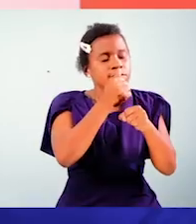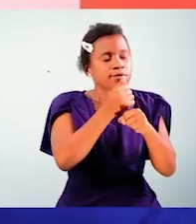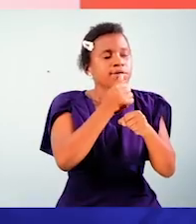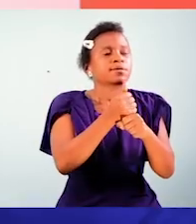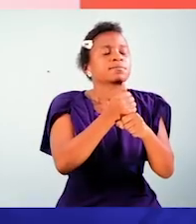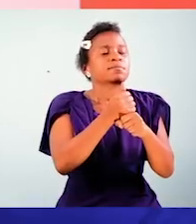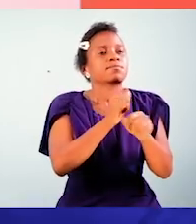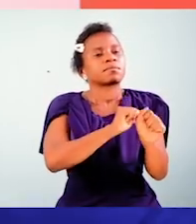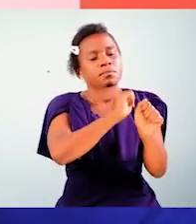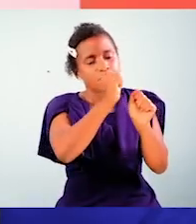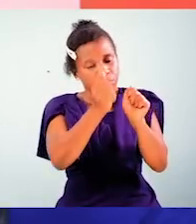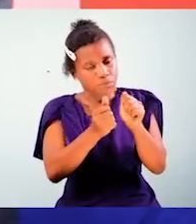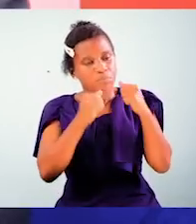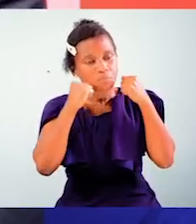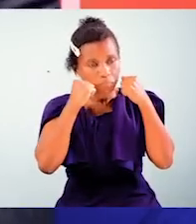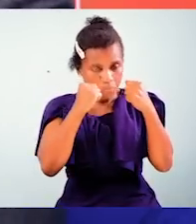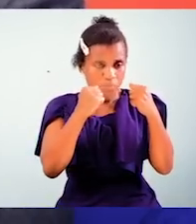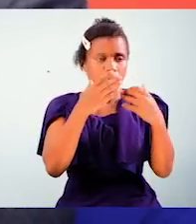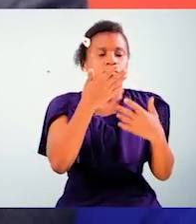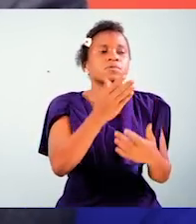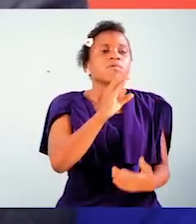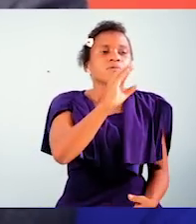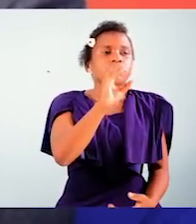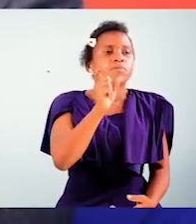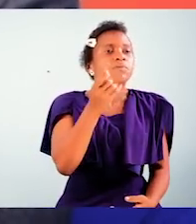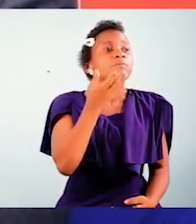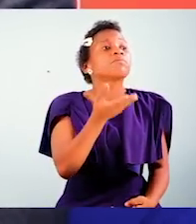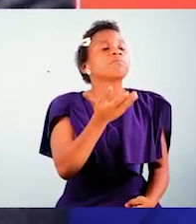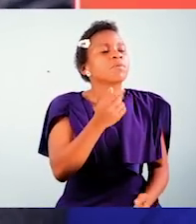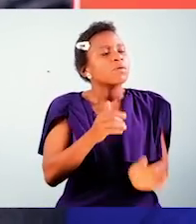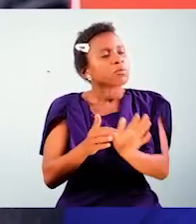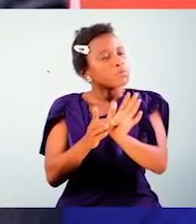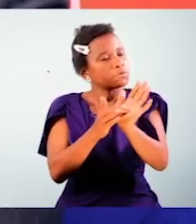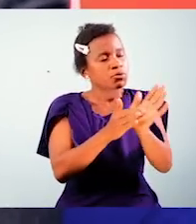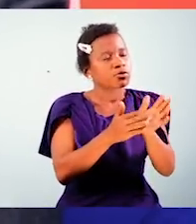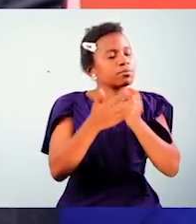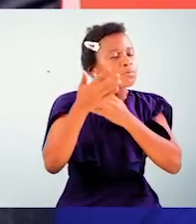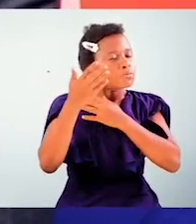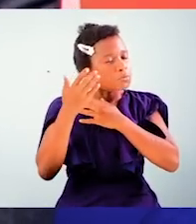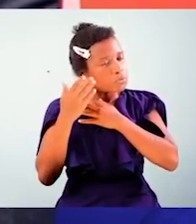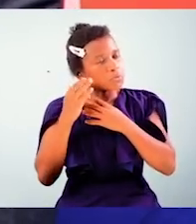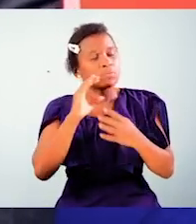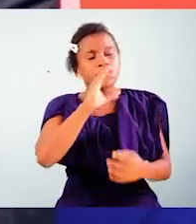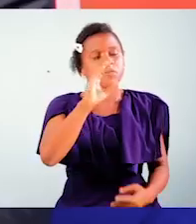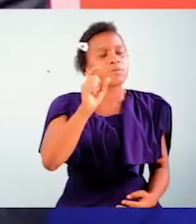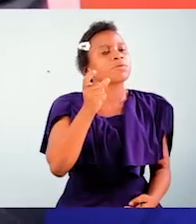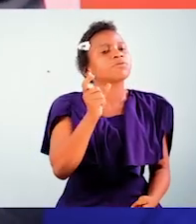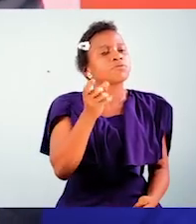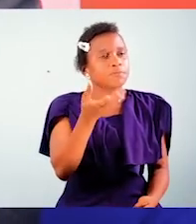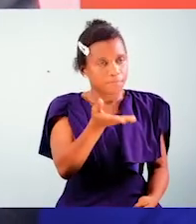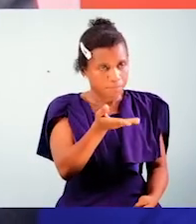nguvu alizonazo CAG. Kidogo litutafsiria na kutuonyesha majukumu kwa mbali ya CAG. Wakili, hebu